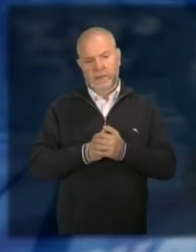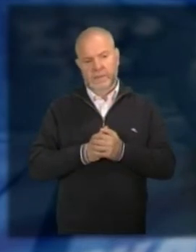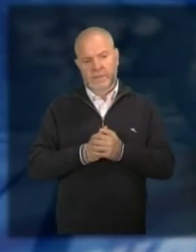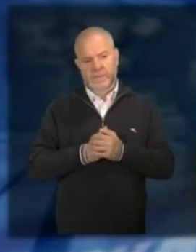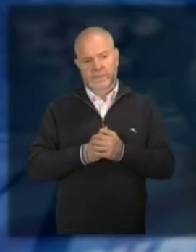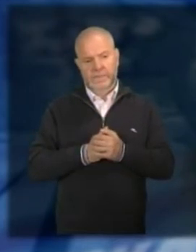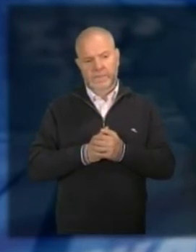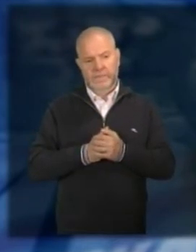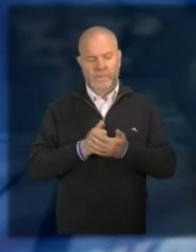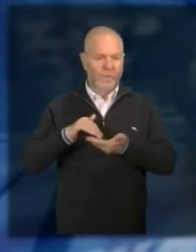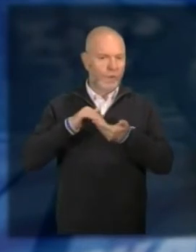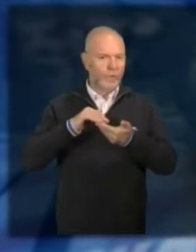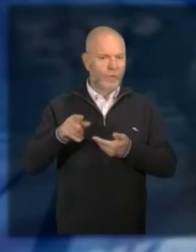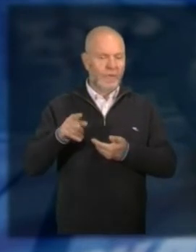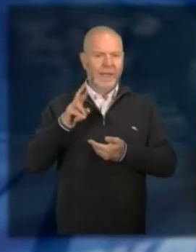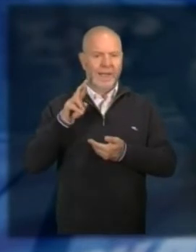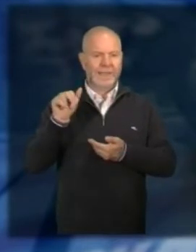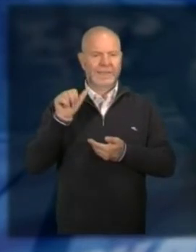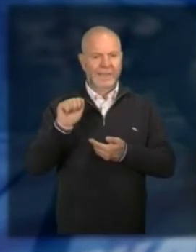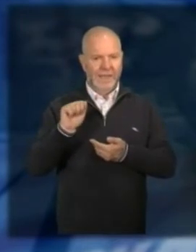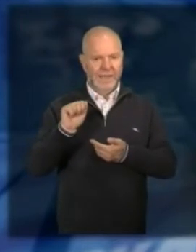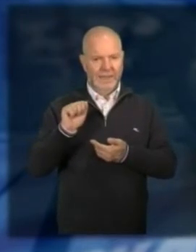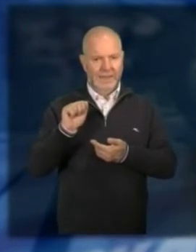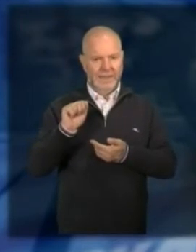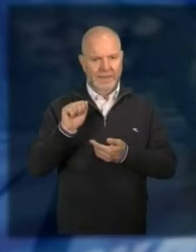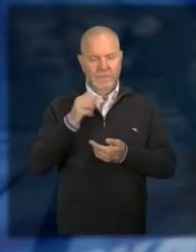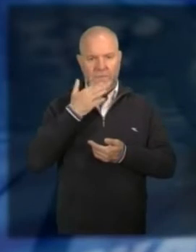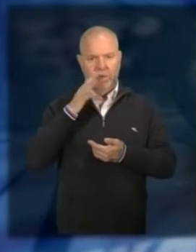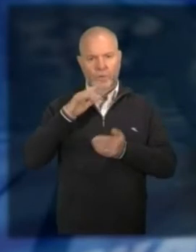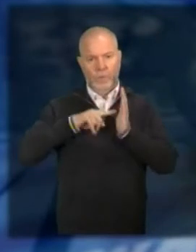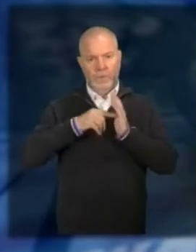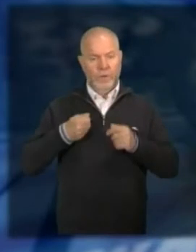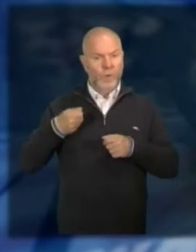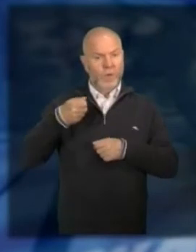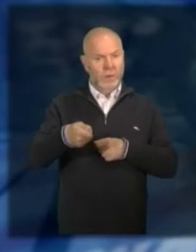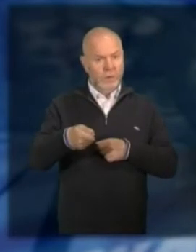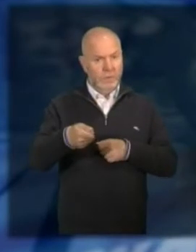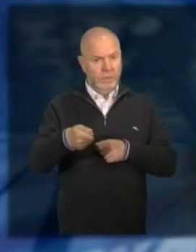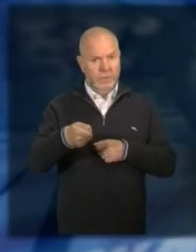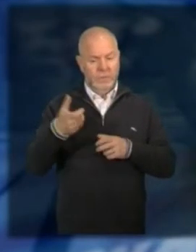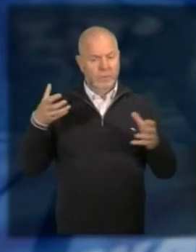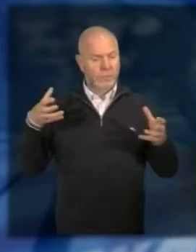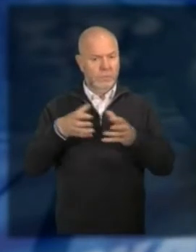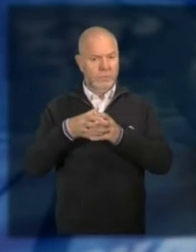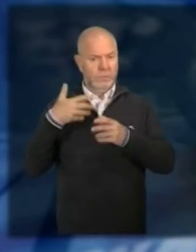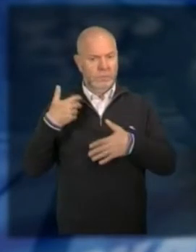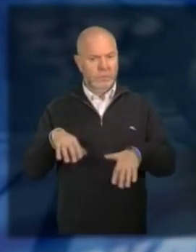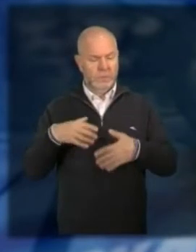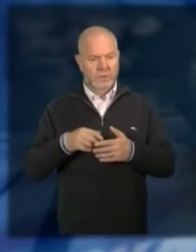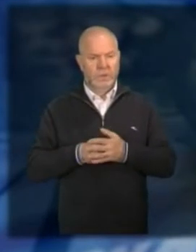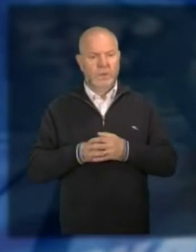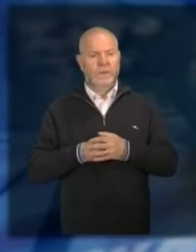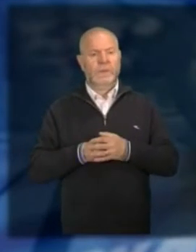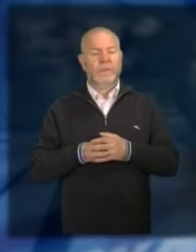La società, la RSA Craveggia, metterà i 5 milioni di euro restanti e gestirà la struttura. Giovanola ha aggiunto, il progetto è